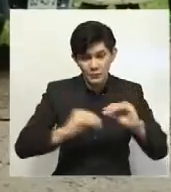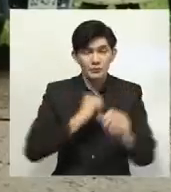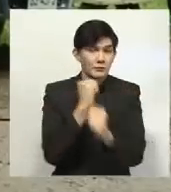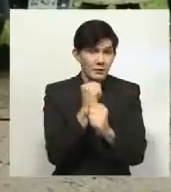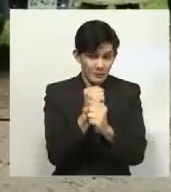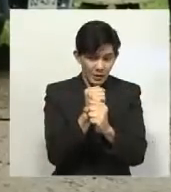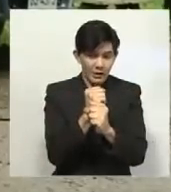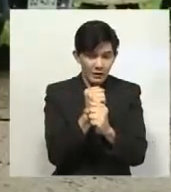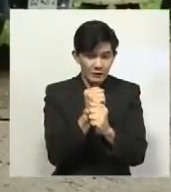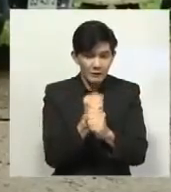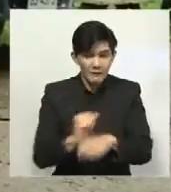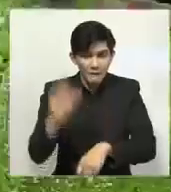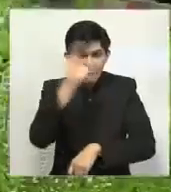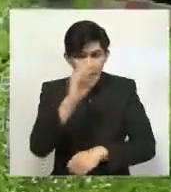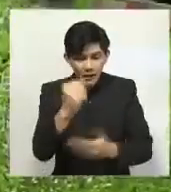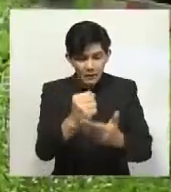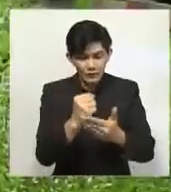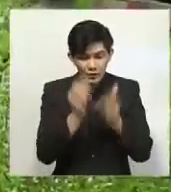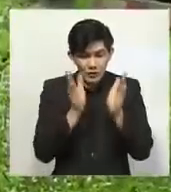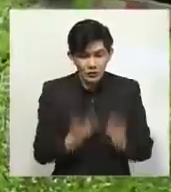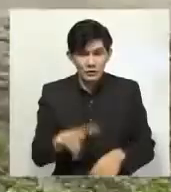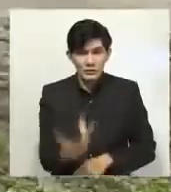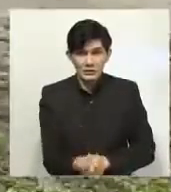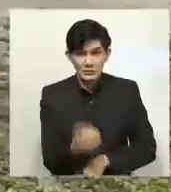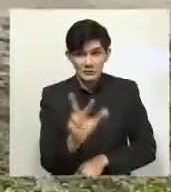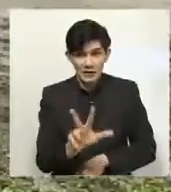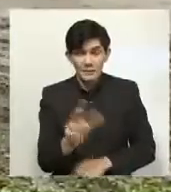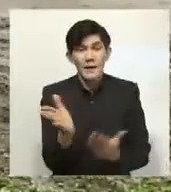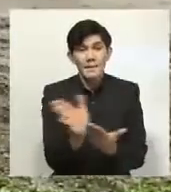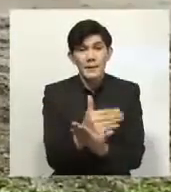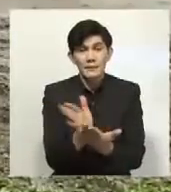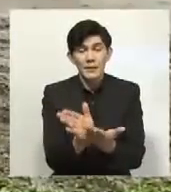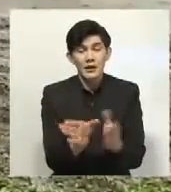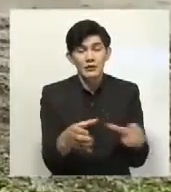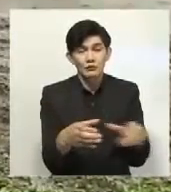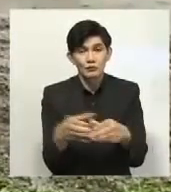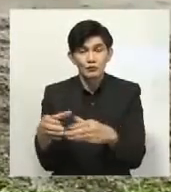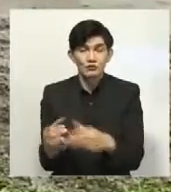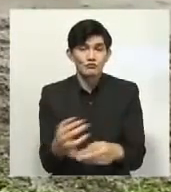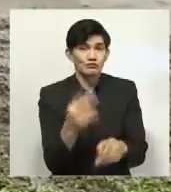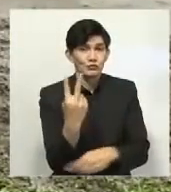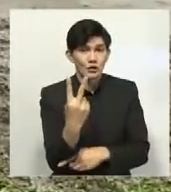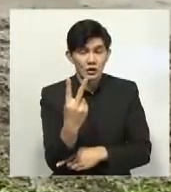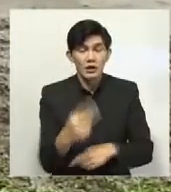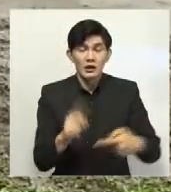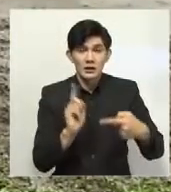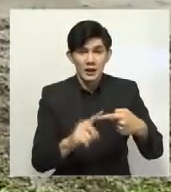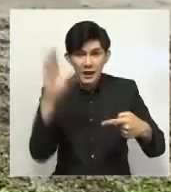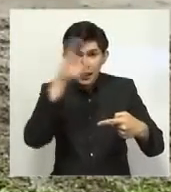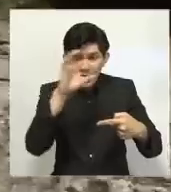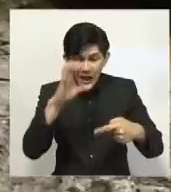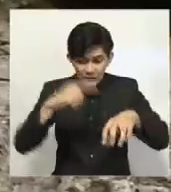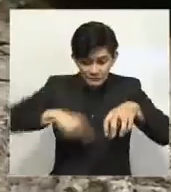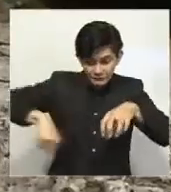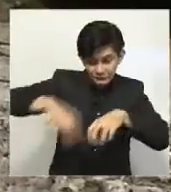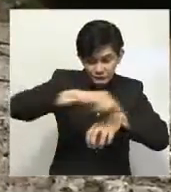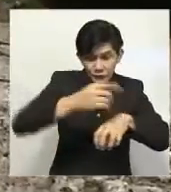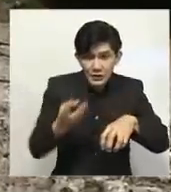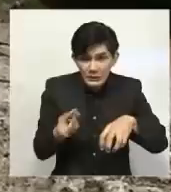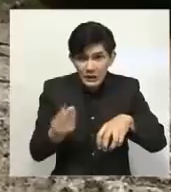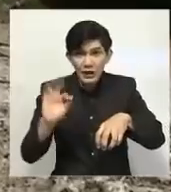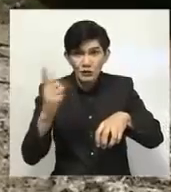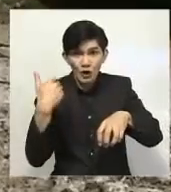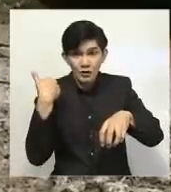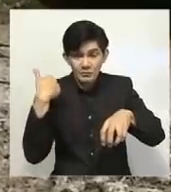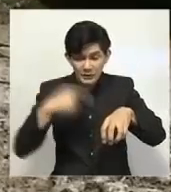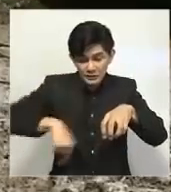เพื่อดำเนินภารกิจค้นหาและช่วยเหลือผู้ประสบภัยโดยแบ่งกำลังออกเป็น2ส่วนนะครับคือส่วนหนึ่งออกค้นหาบริเวณโดยรอบถ้ำทรายทอง